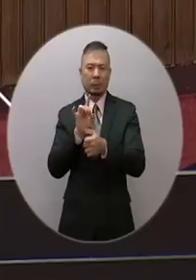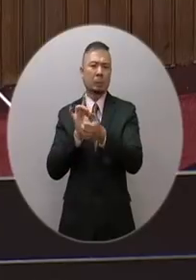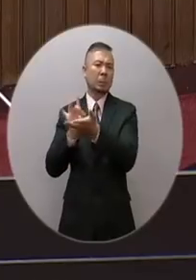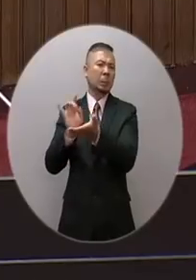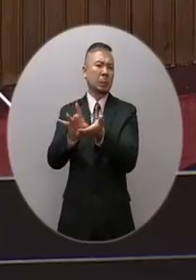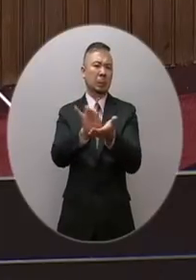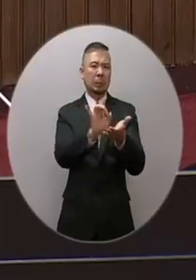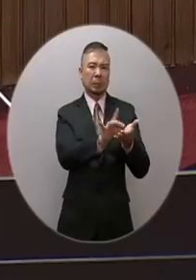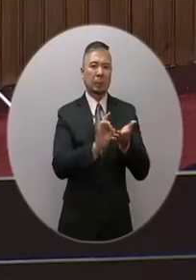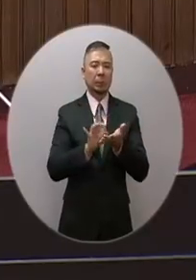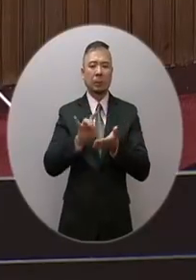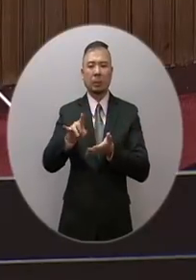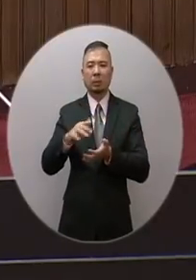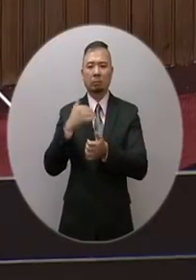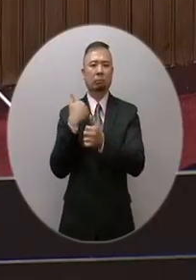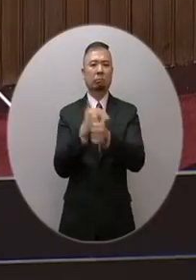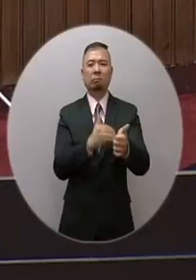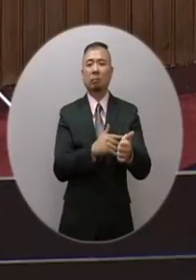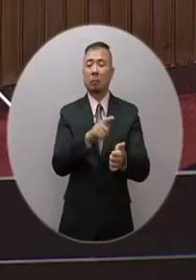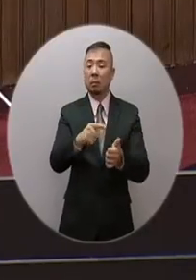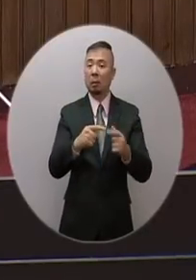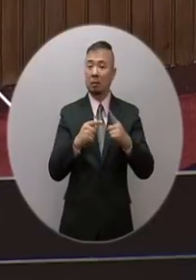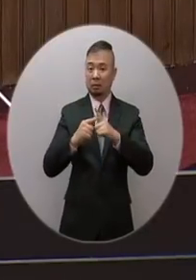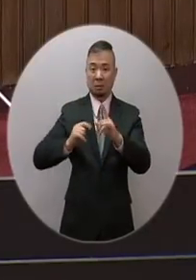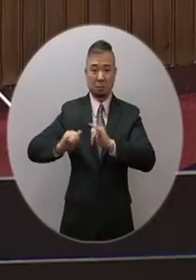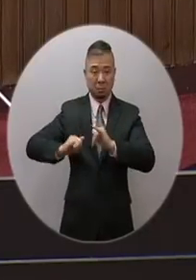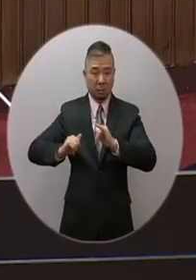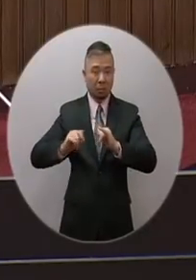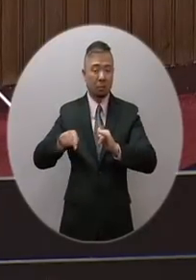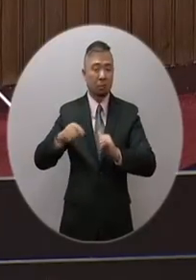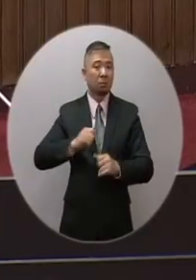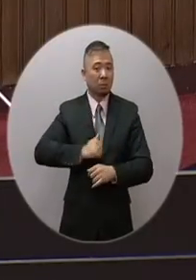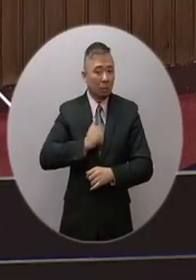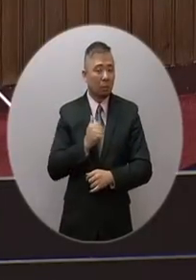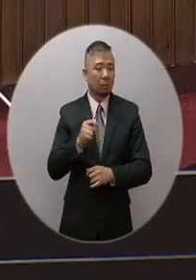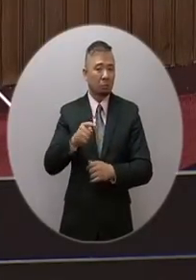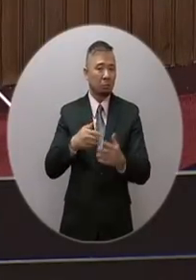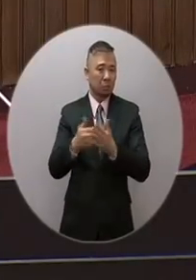可？人民之间真的有那么大的仇恨吗？